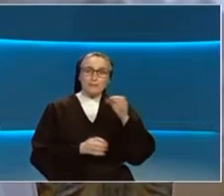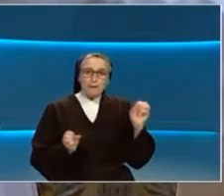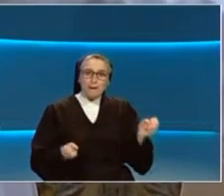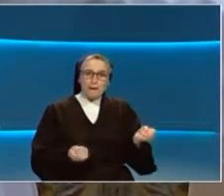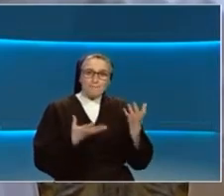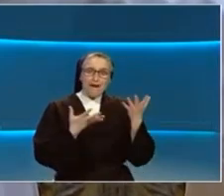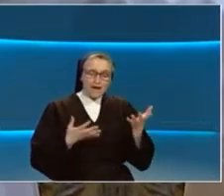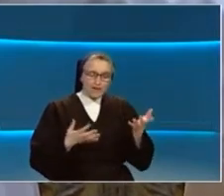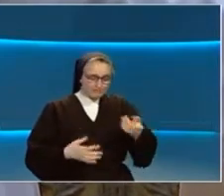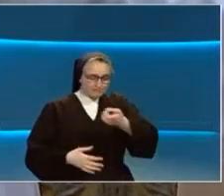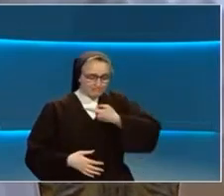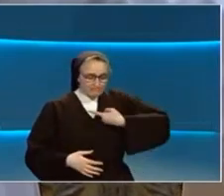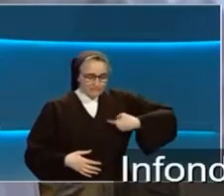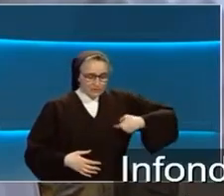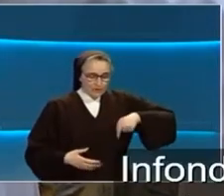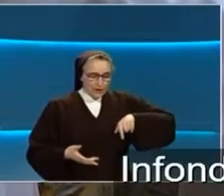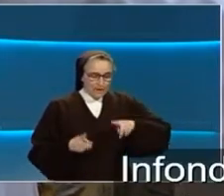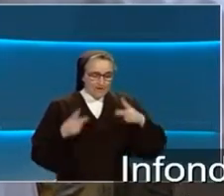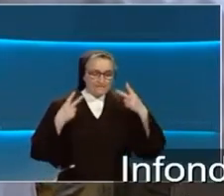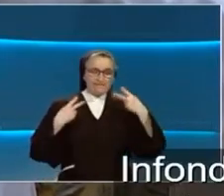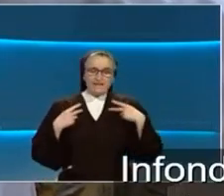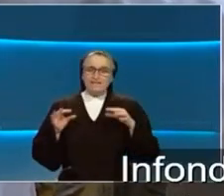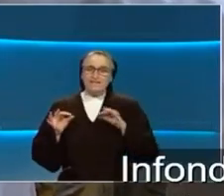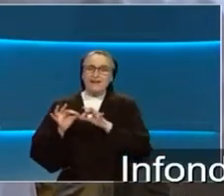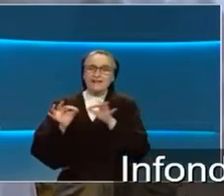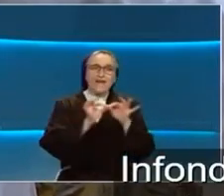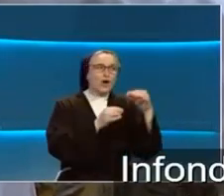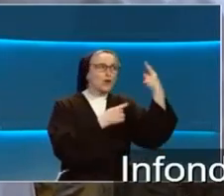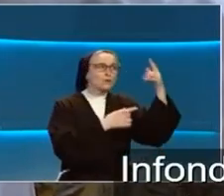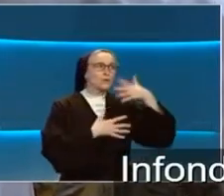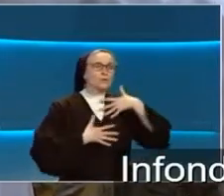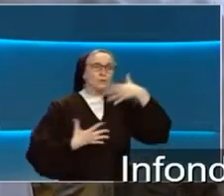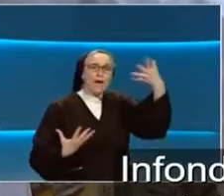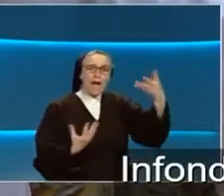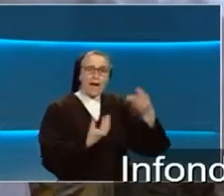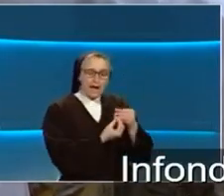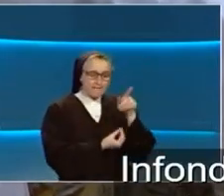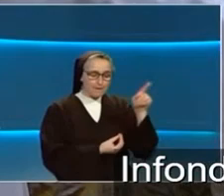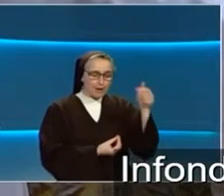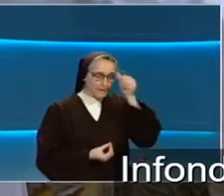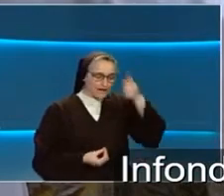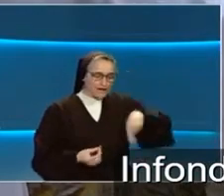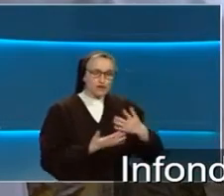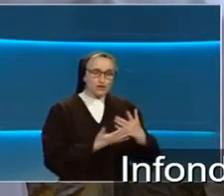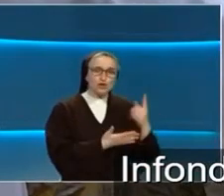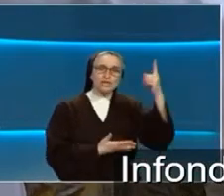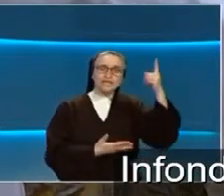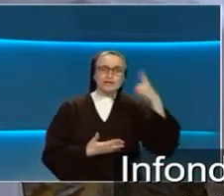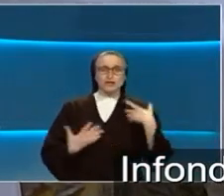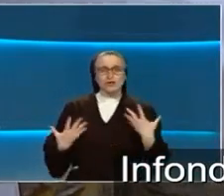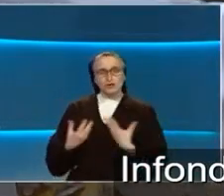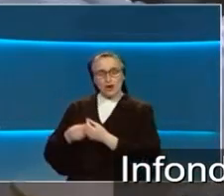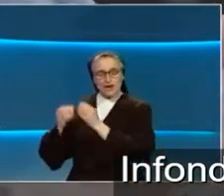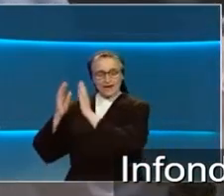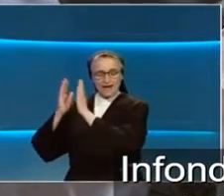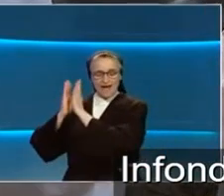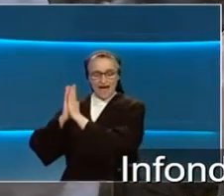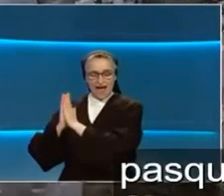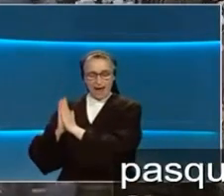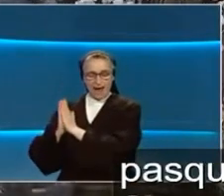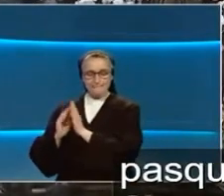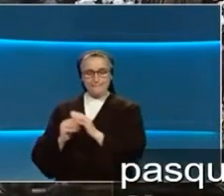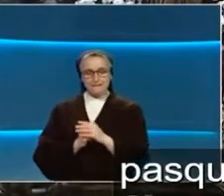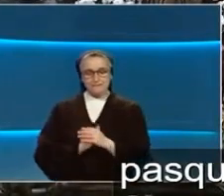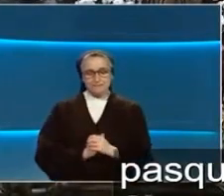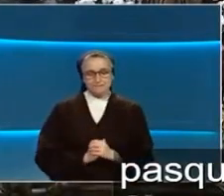saziasti, tua facias pietate concordes, per Christum Dominum nostrum. Amen.